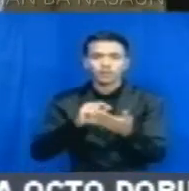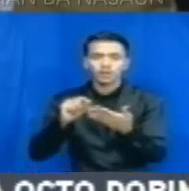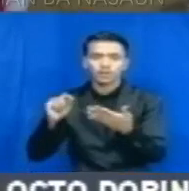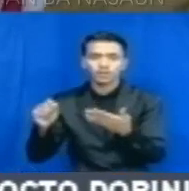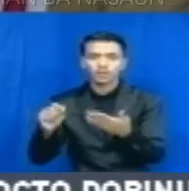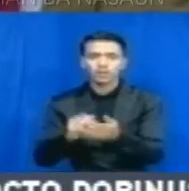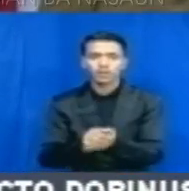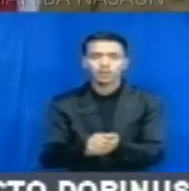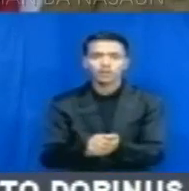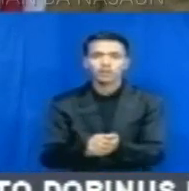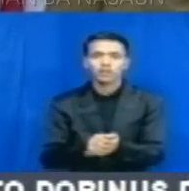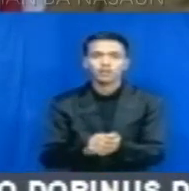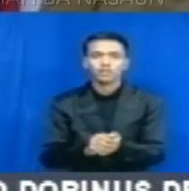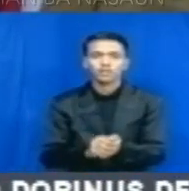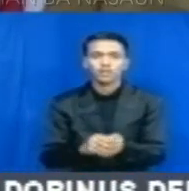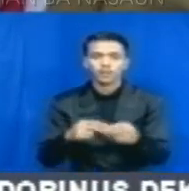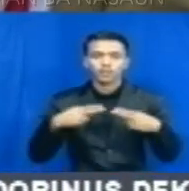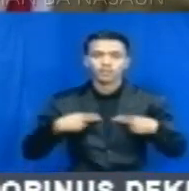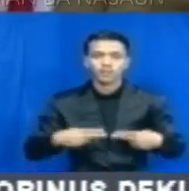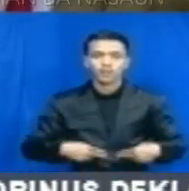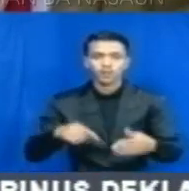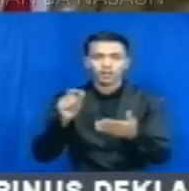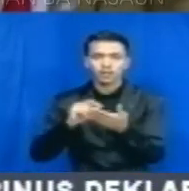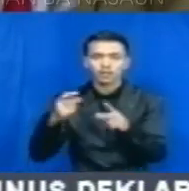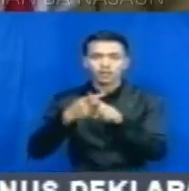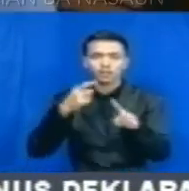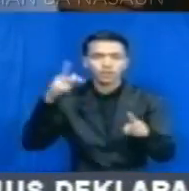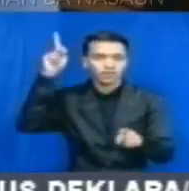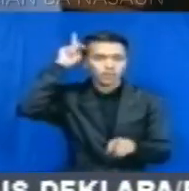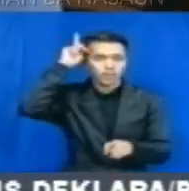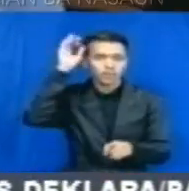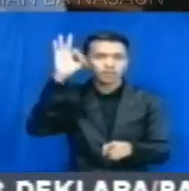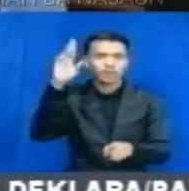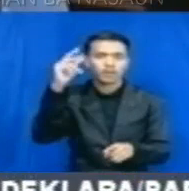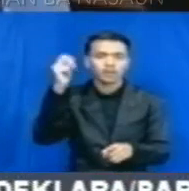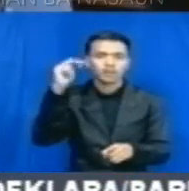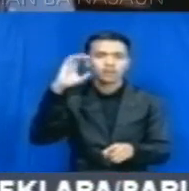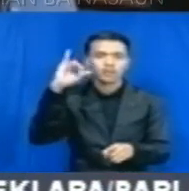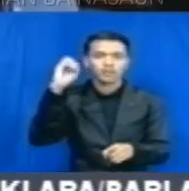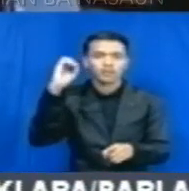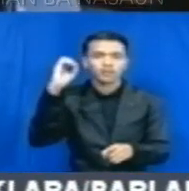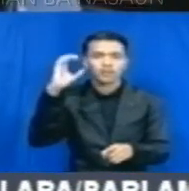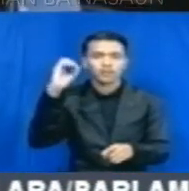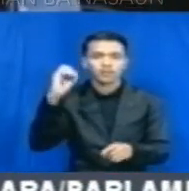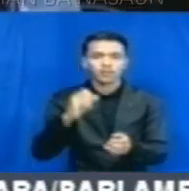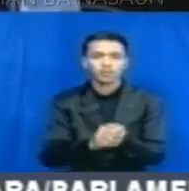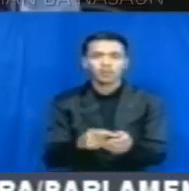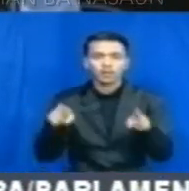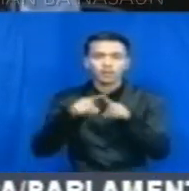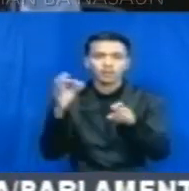documento Fraternidade Humana, nebe assina husi Papa Francisco, no líder muçulmano, sai